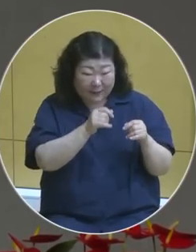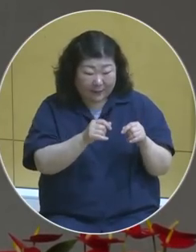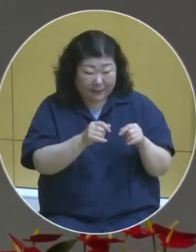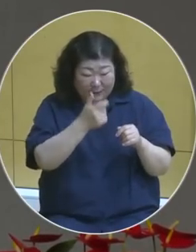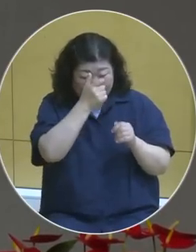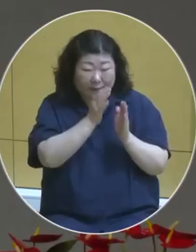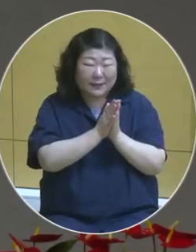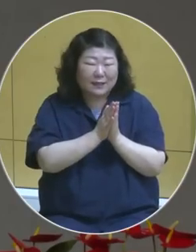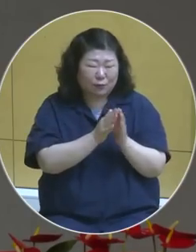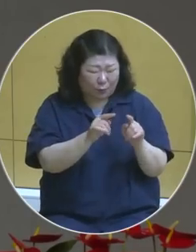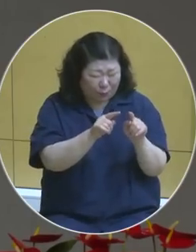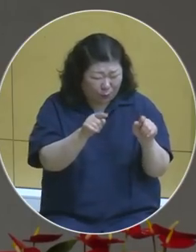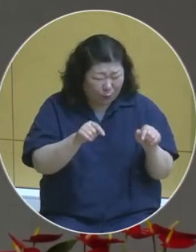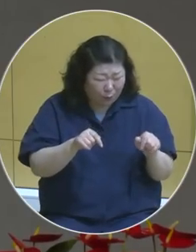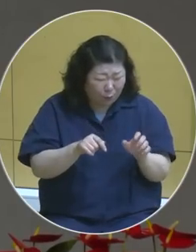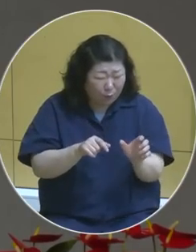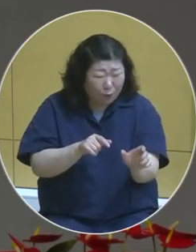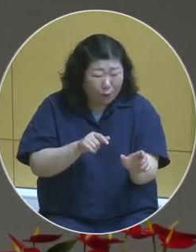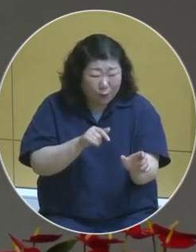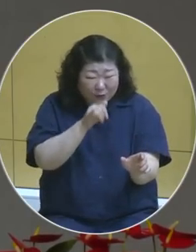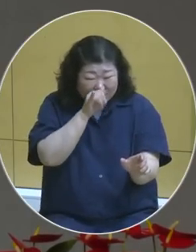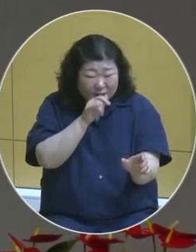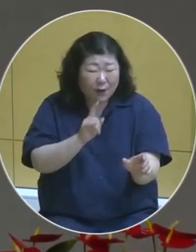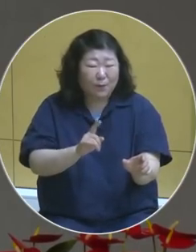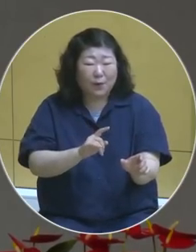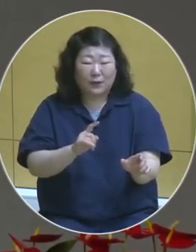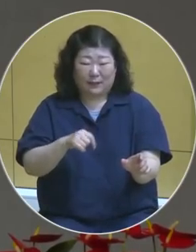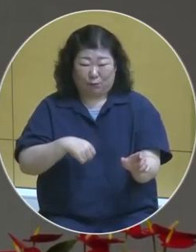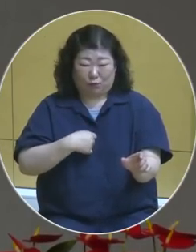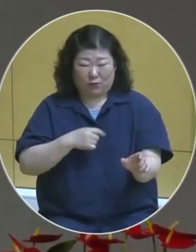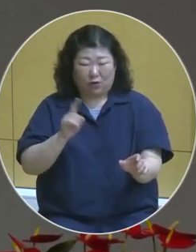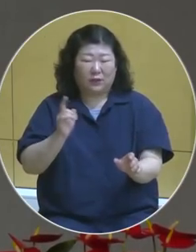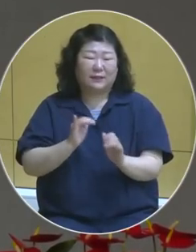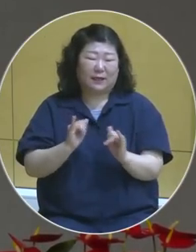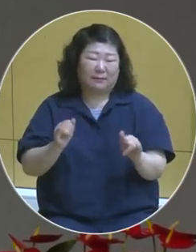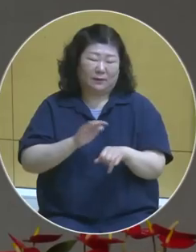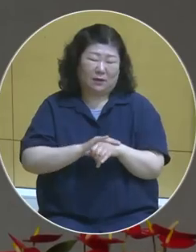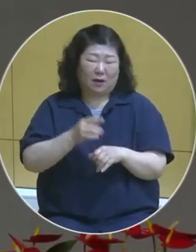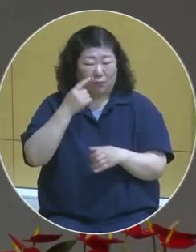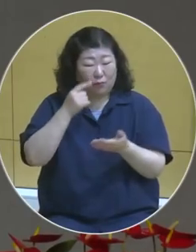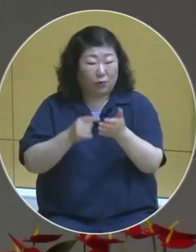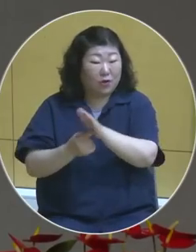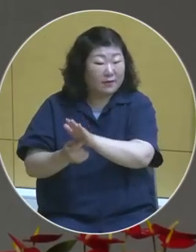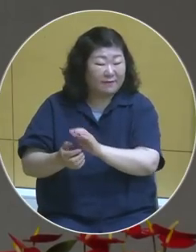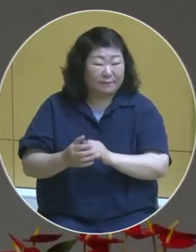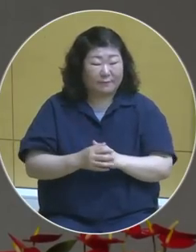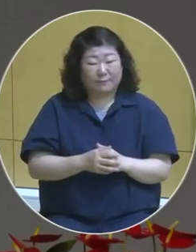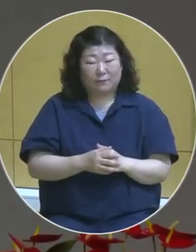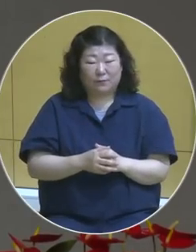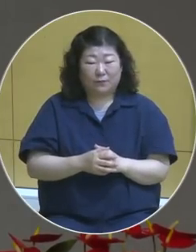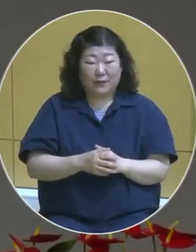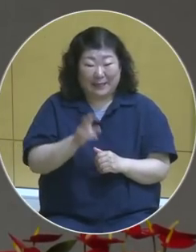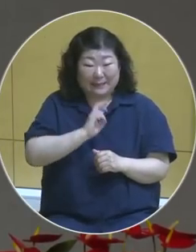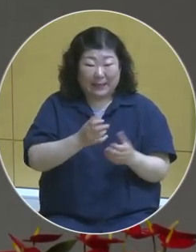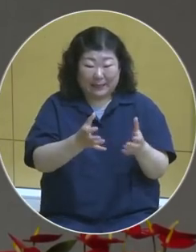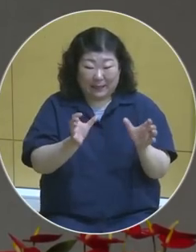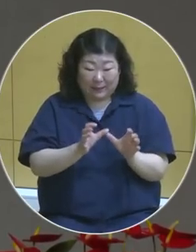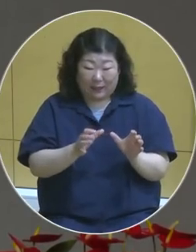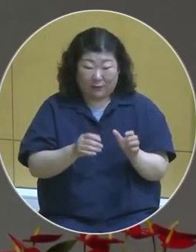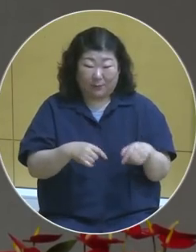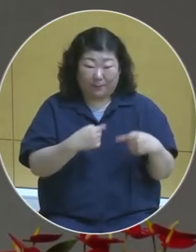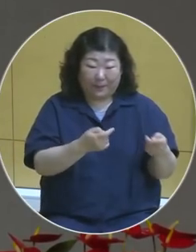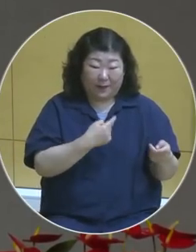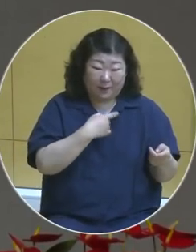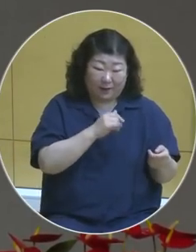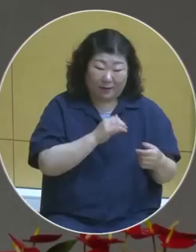것을 잘 보여주는 글이 있었습니다. 신문에 그렇게 표현된 글이 있습니다. 그는 성가대도 섬기기도 했는데